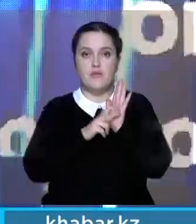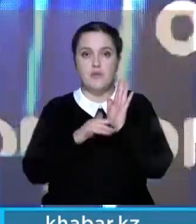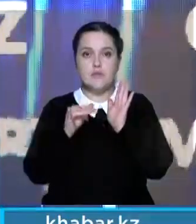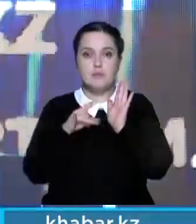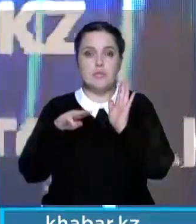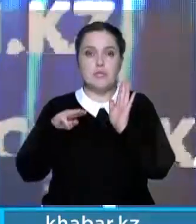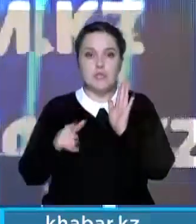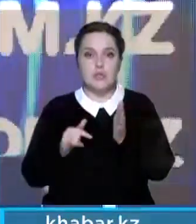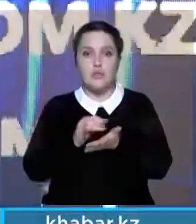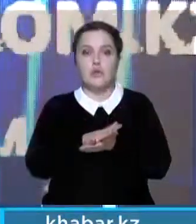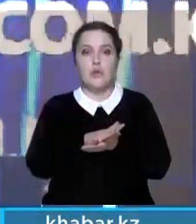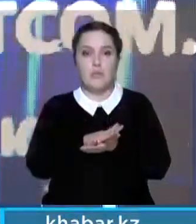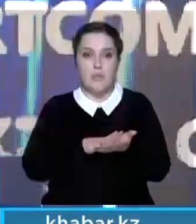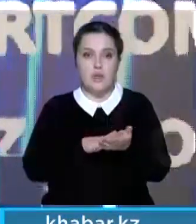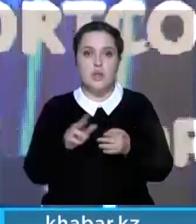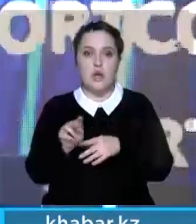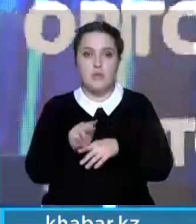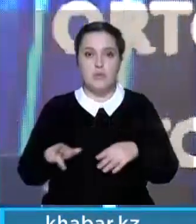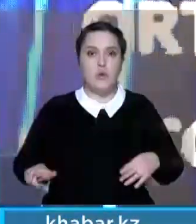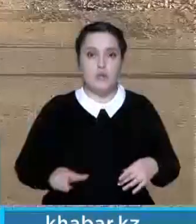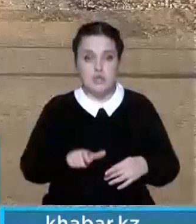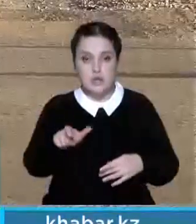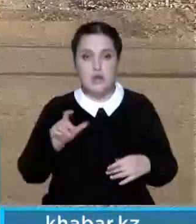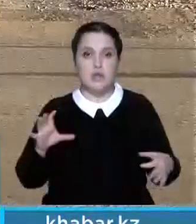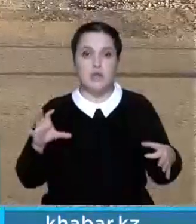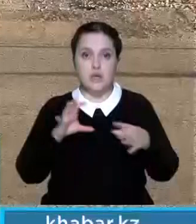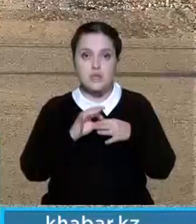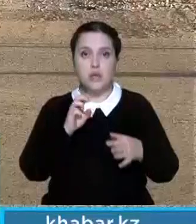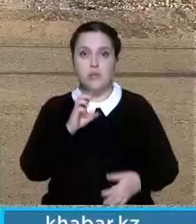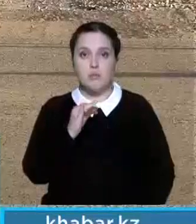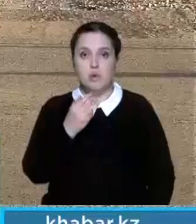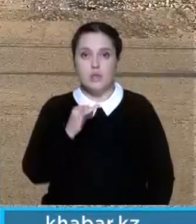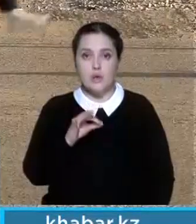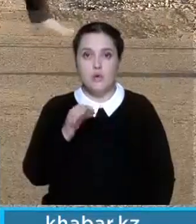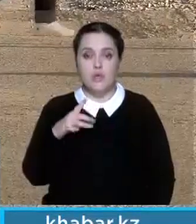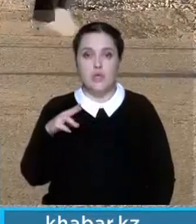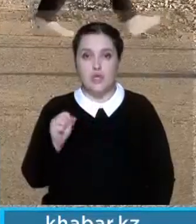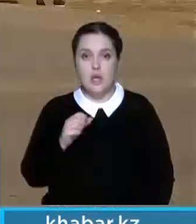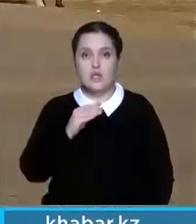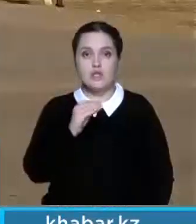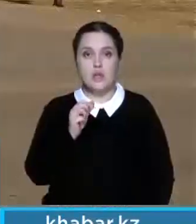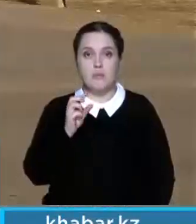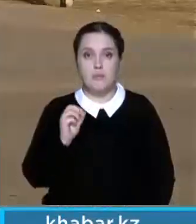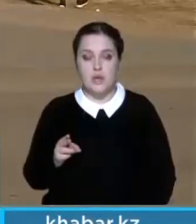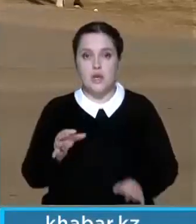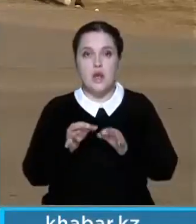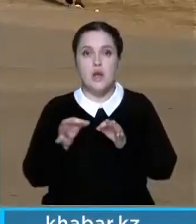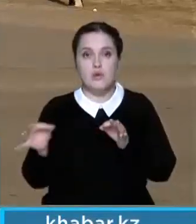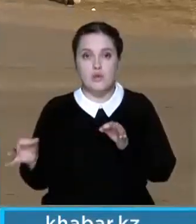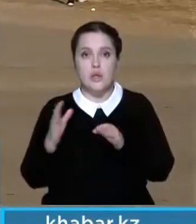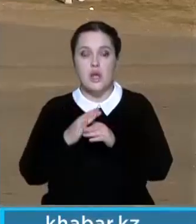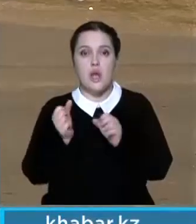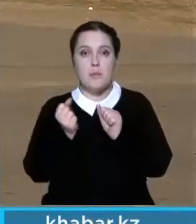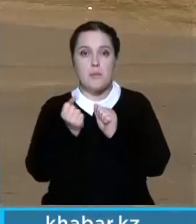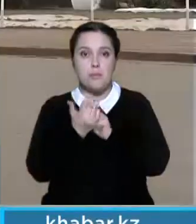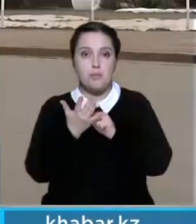выделено больше 80 миллиардов тенге. Продолжается ремонт трасс, соединяющий Букей-Ординский и Женебекский районы.